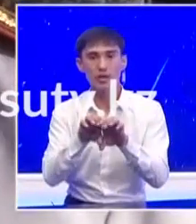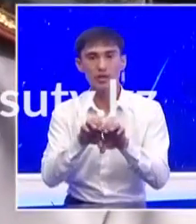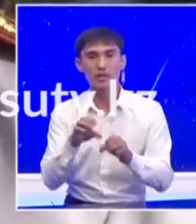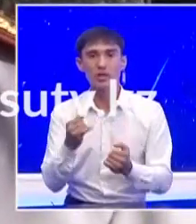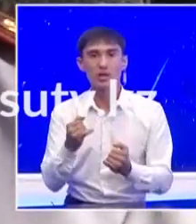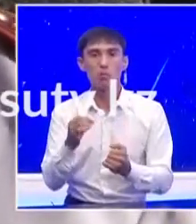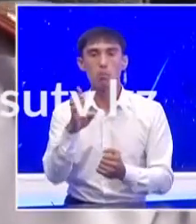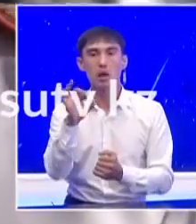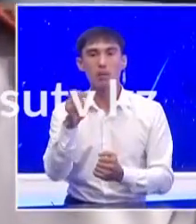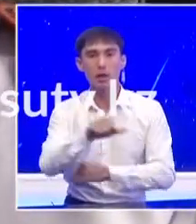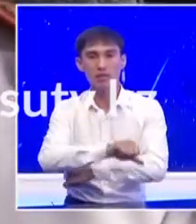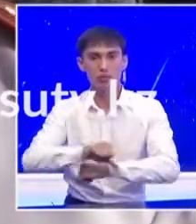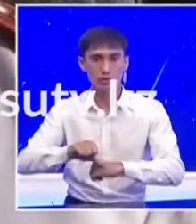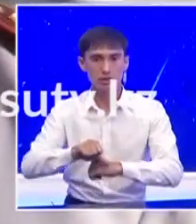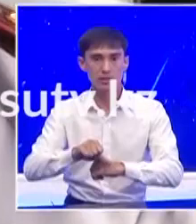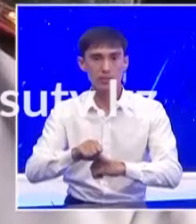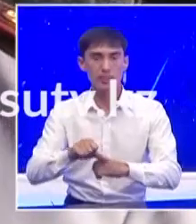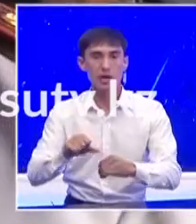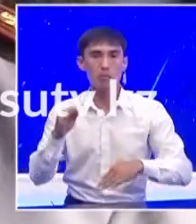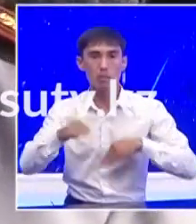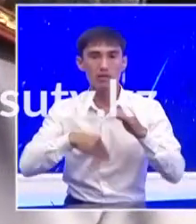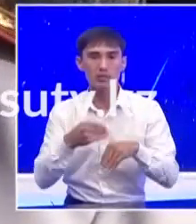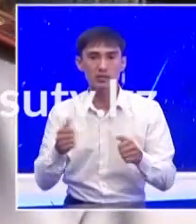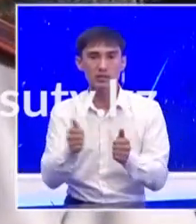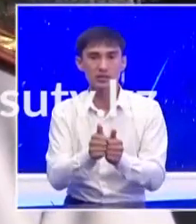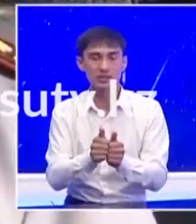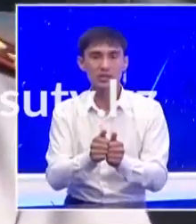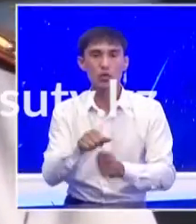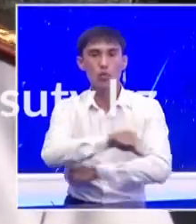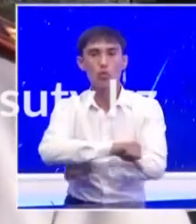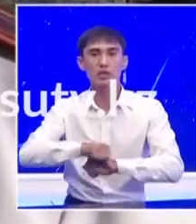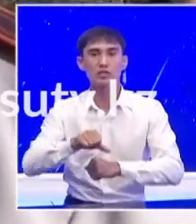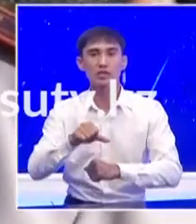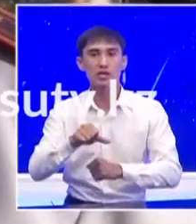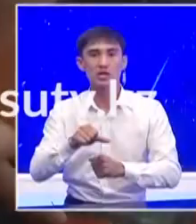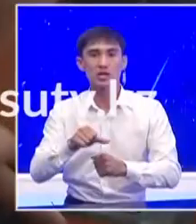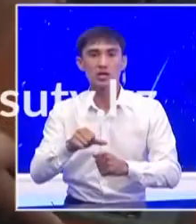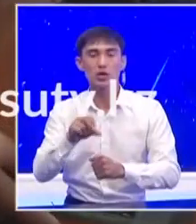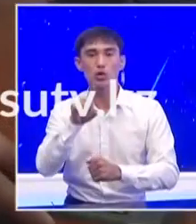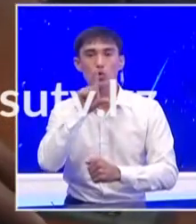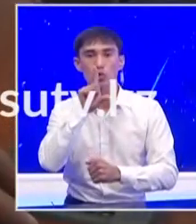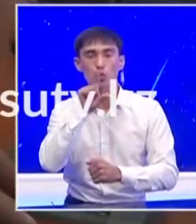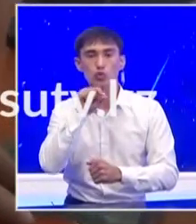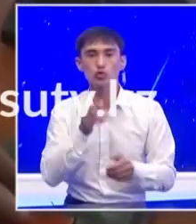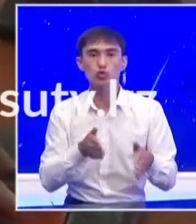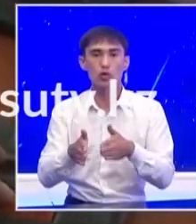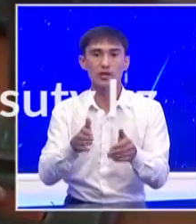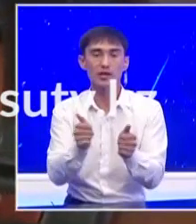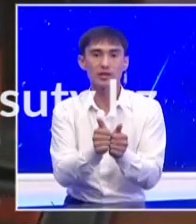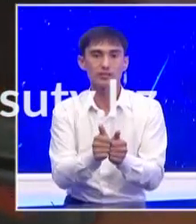по улице Балапанова, возле Олимпийского плавательного бассейна и по улице Жасгурова, около ресторана Кушжолы. Наряд полиции,